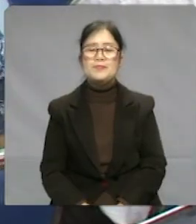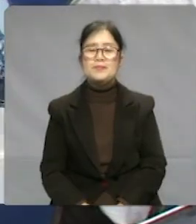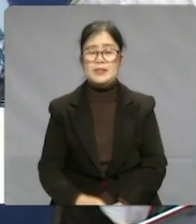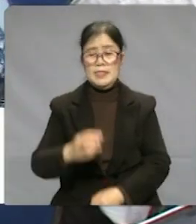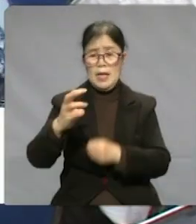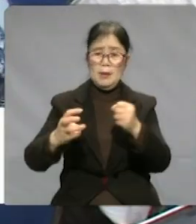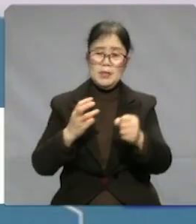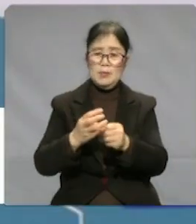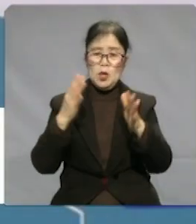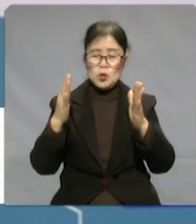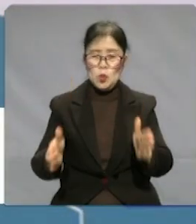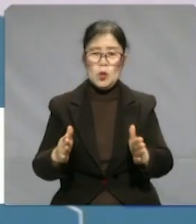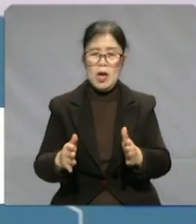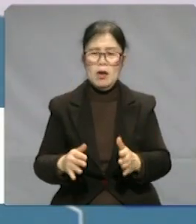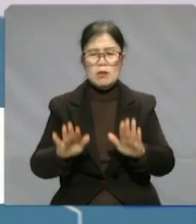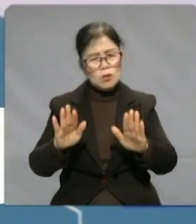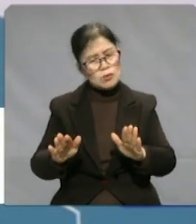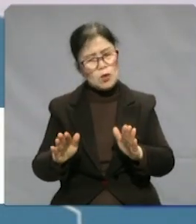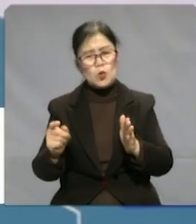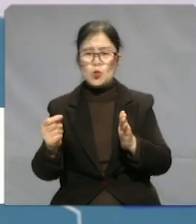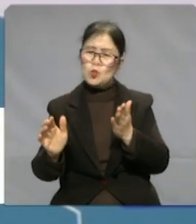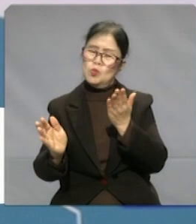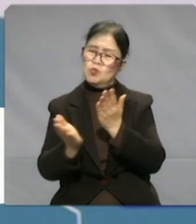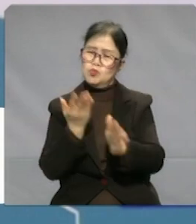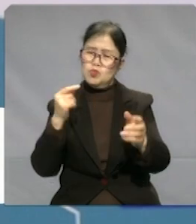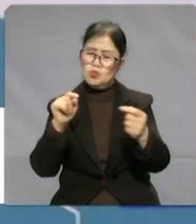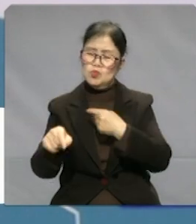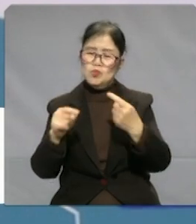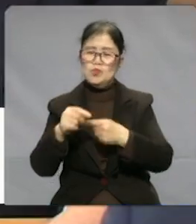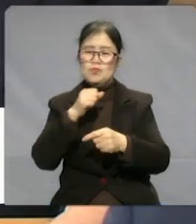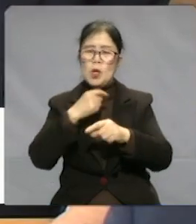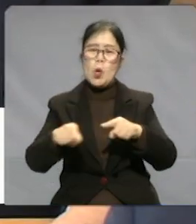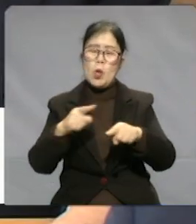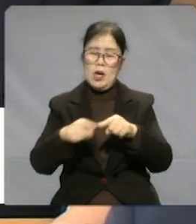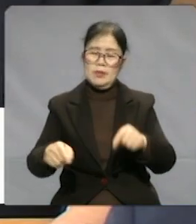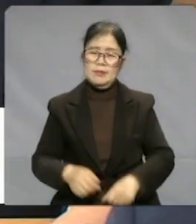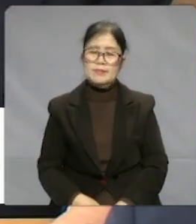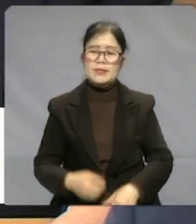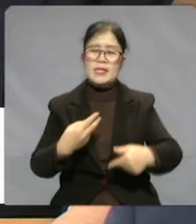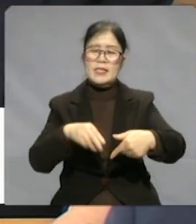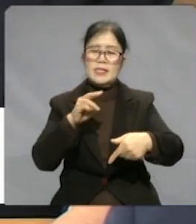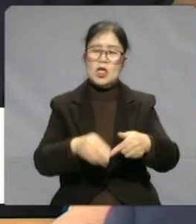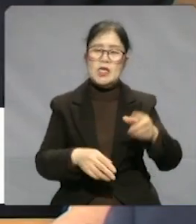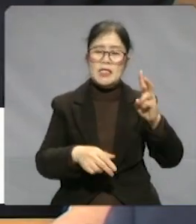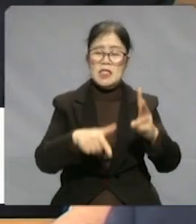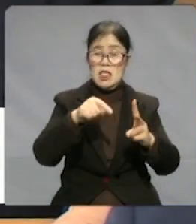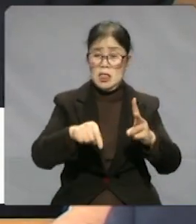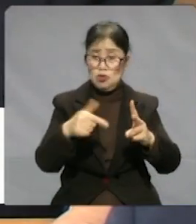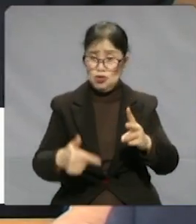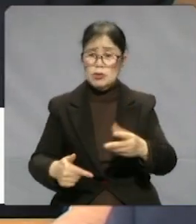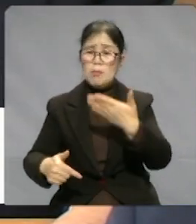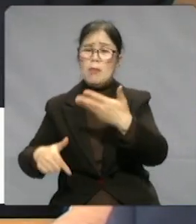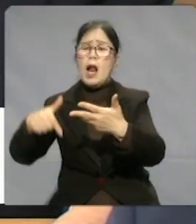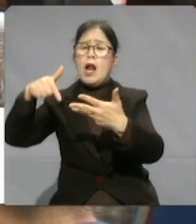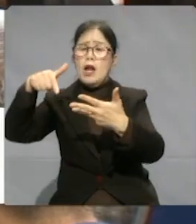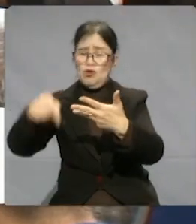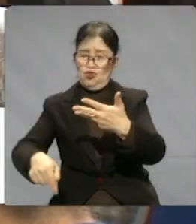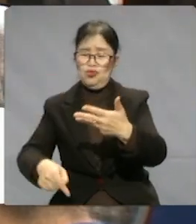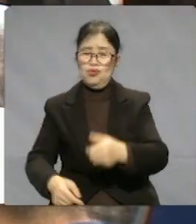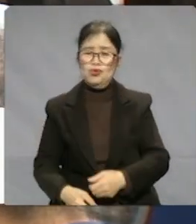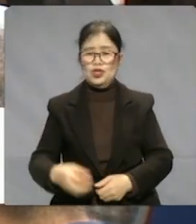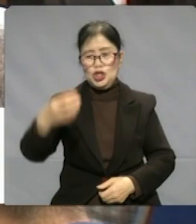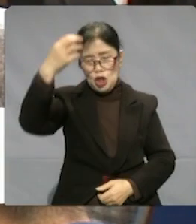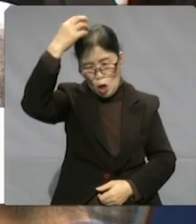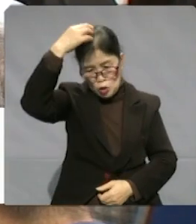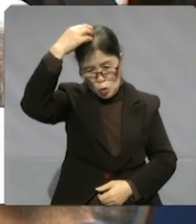30여 년 동안 이어져오며 현실과 괴리됐다는 평가를 받고 있는 인천시 2군 8구 행정체제.